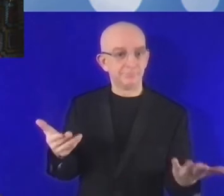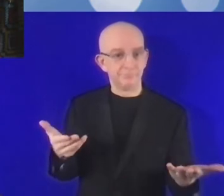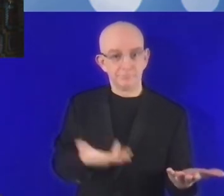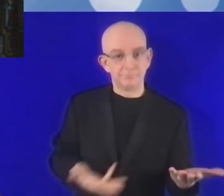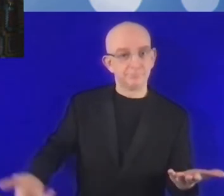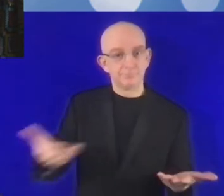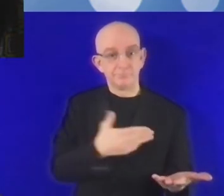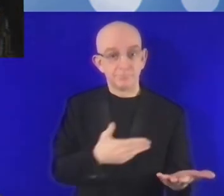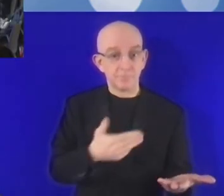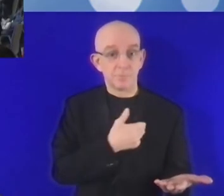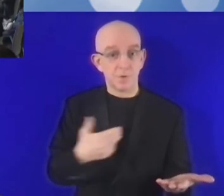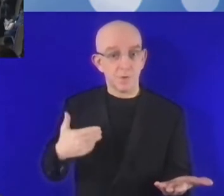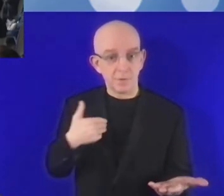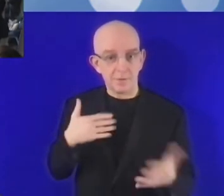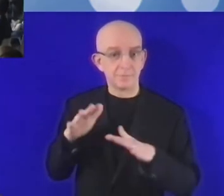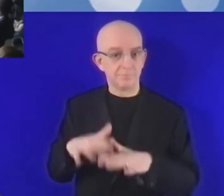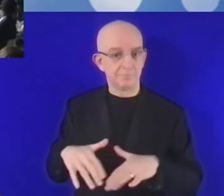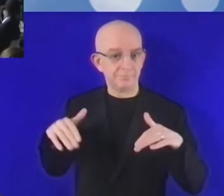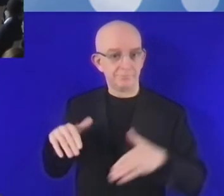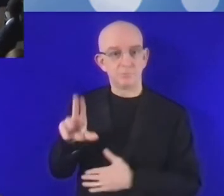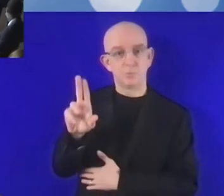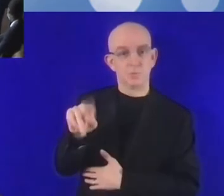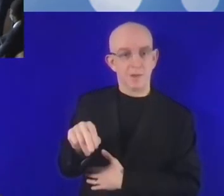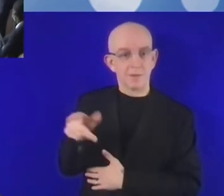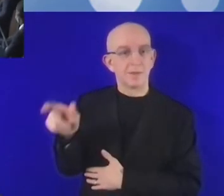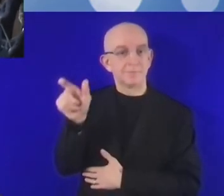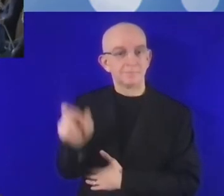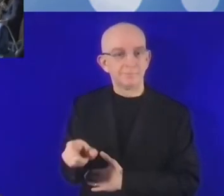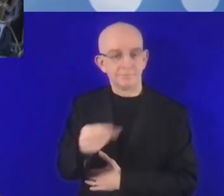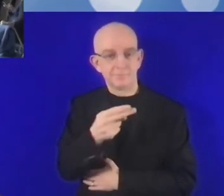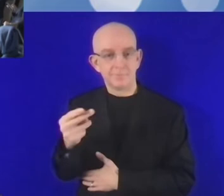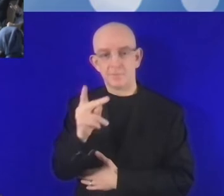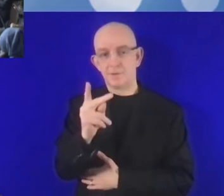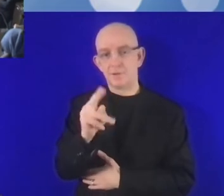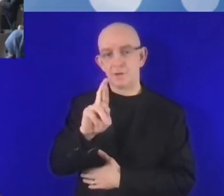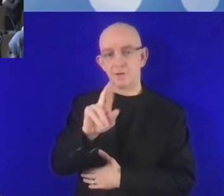au représentant de la République de Pologne, M. Krzysztof Schubert.